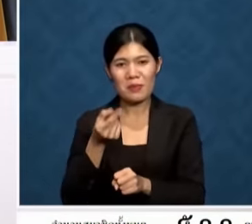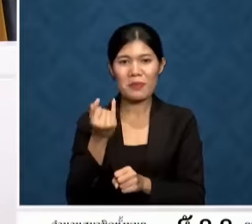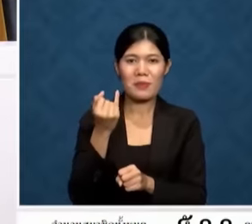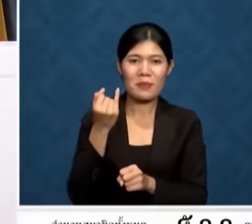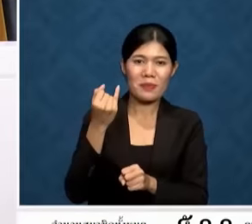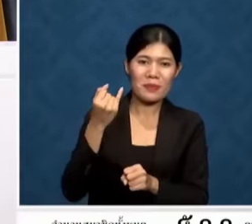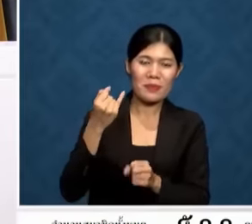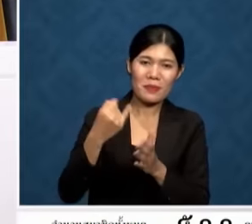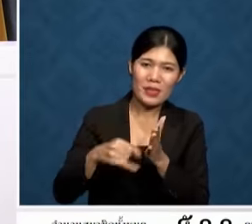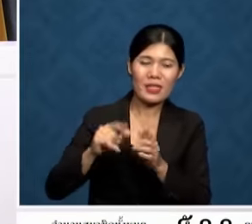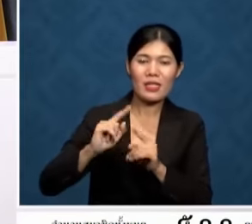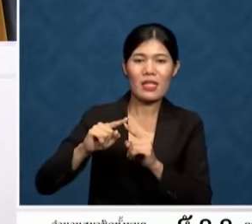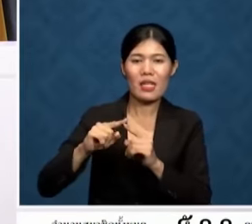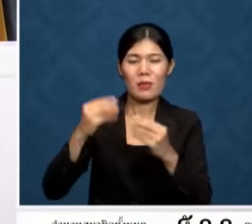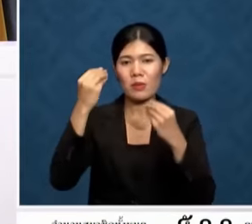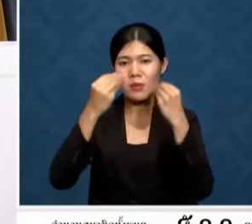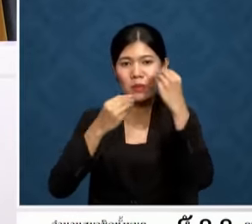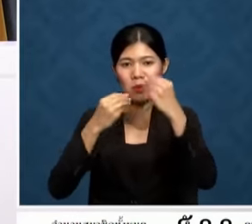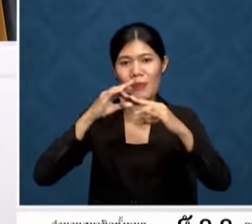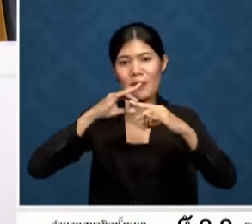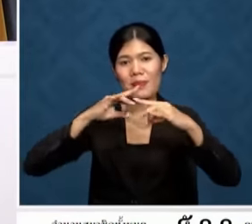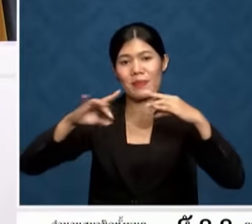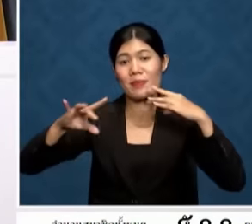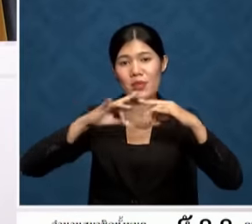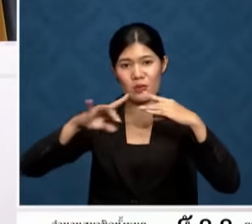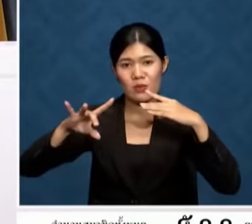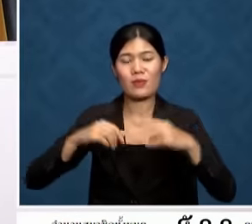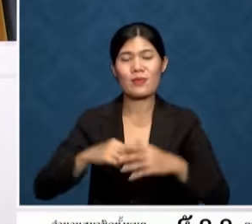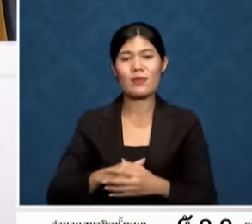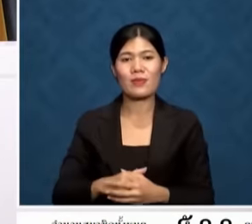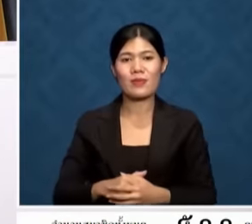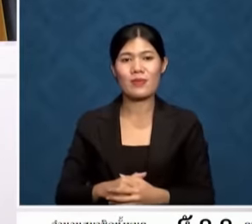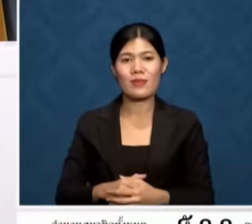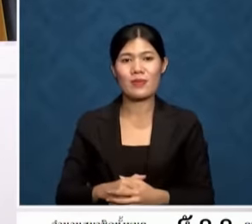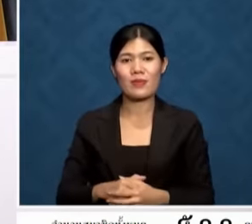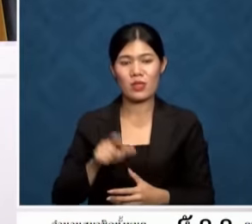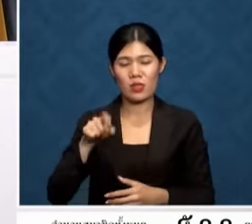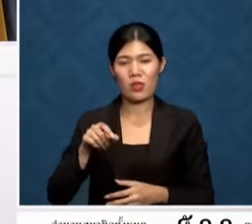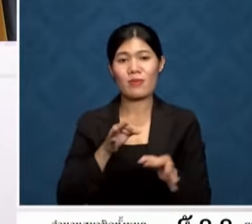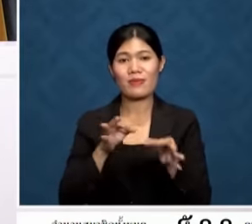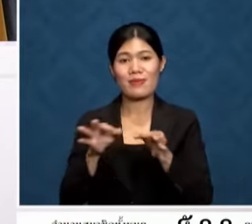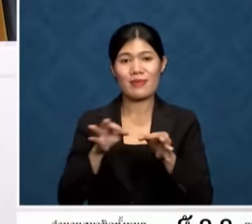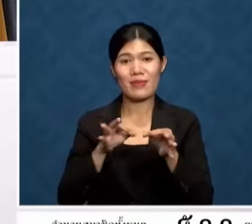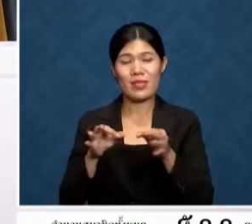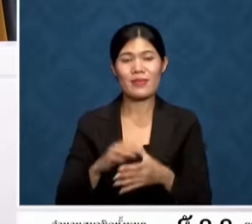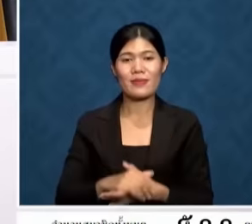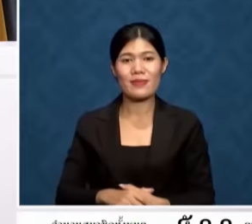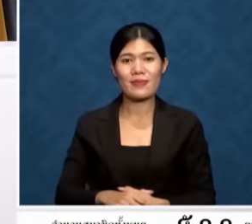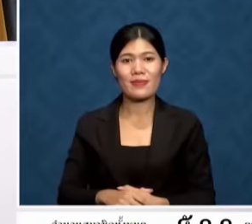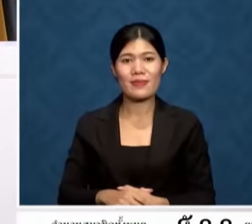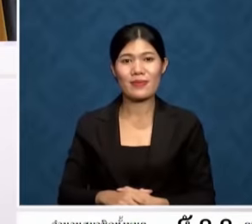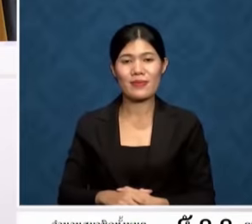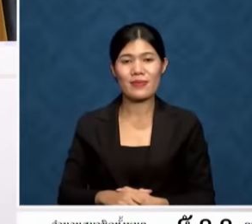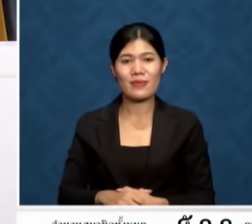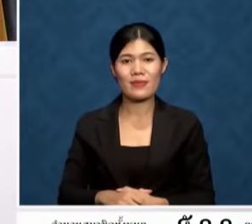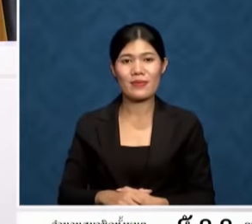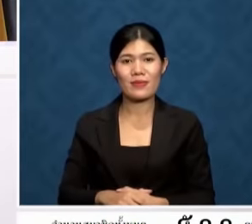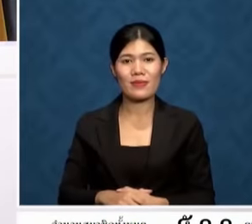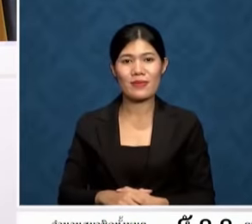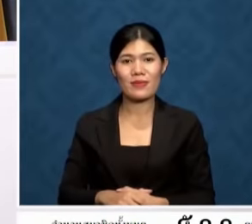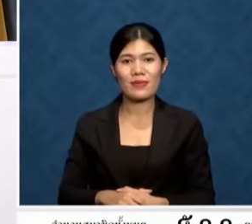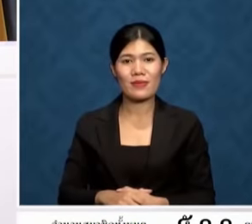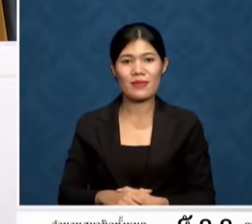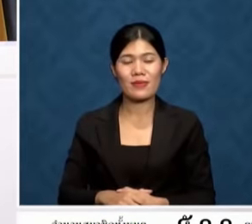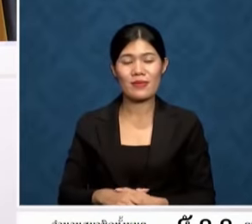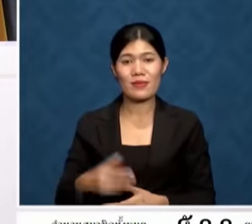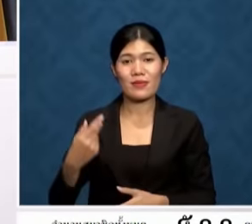สับสนซึ่งนั่นทำให้เกิดความไม่ถูกต้องซึ่งมีความจำเป็นที่ต้องชี้แจ้งท่านประธานครับมีความ